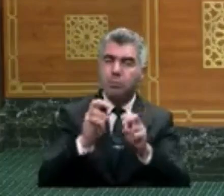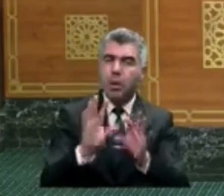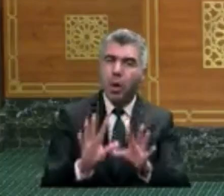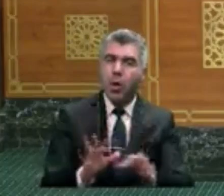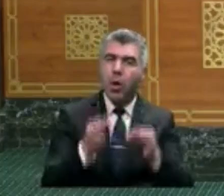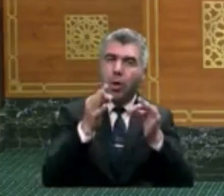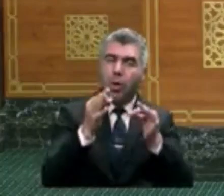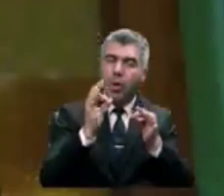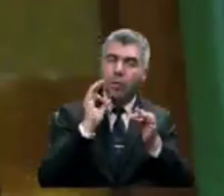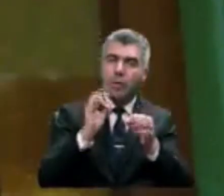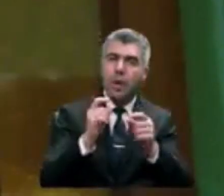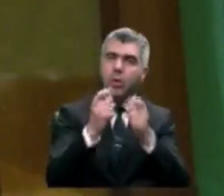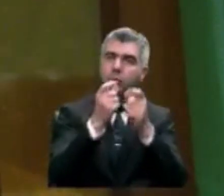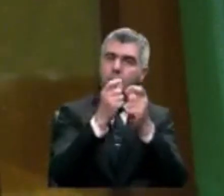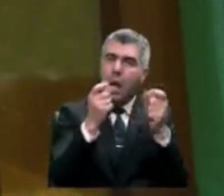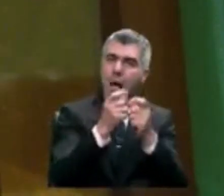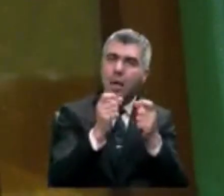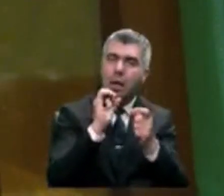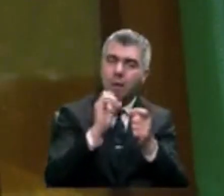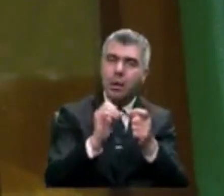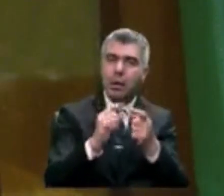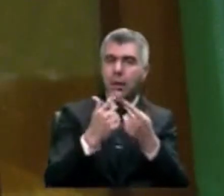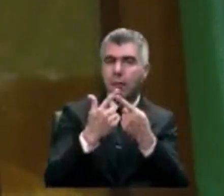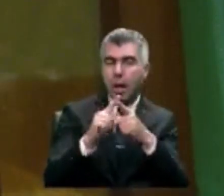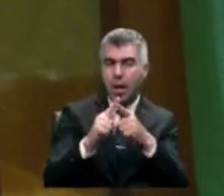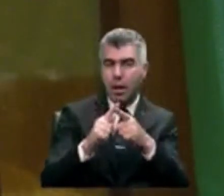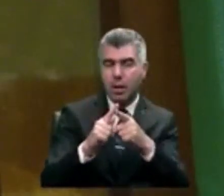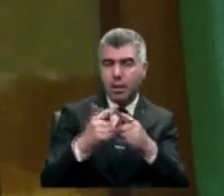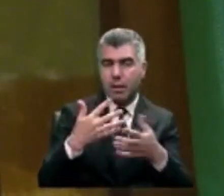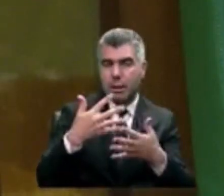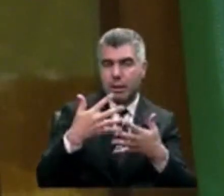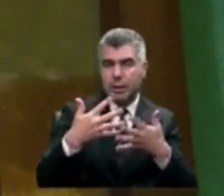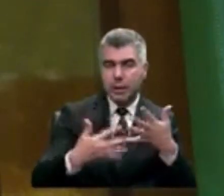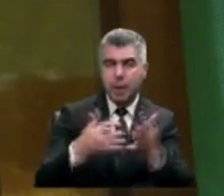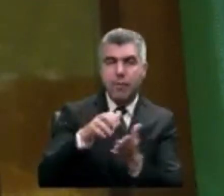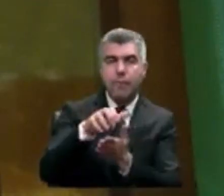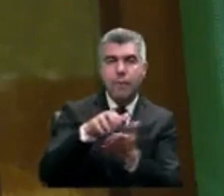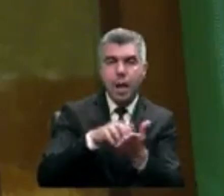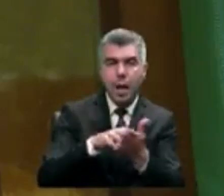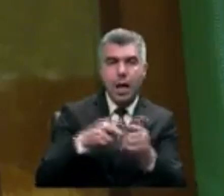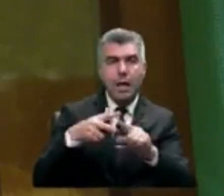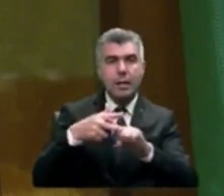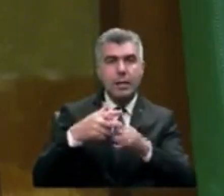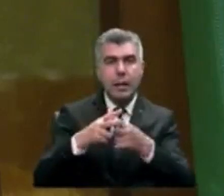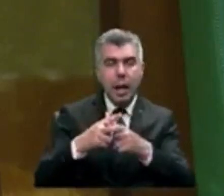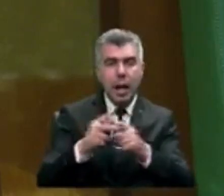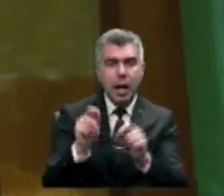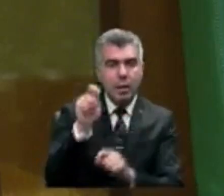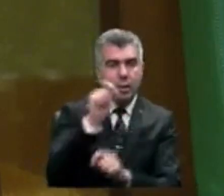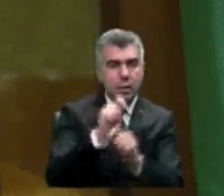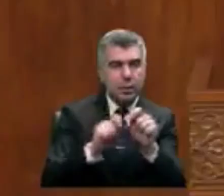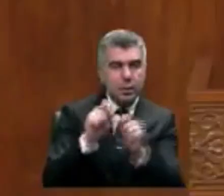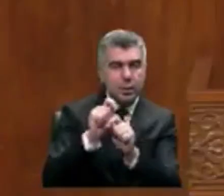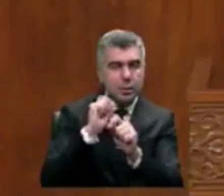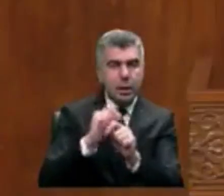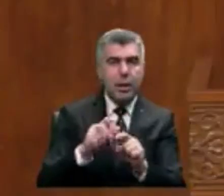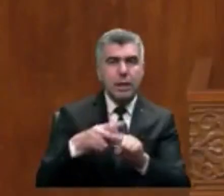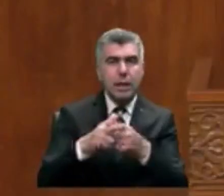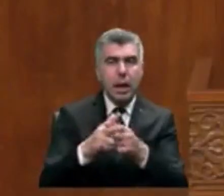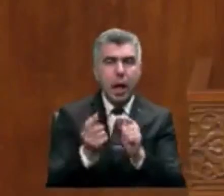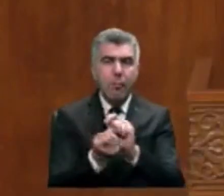داخل المقاوله في الميادين التاليه الفلاحه صناعه التدين الصناعه